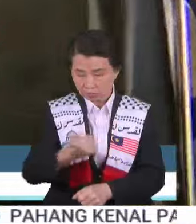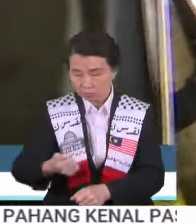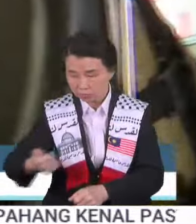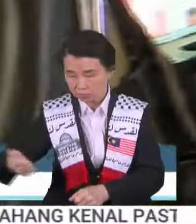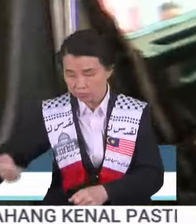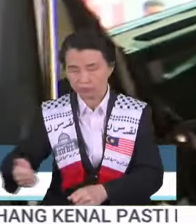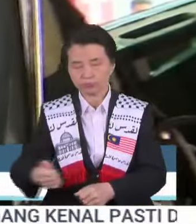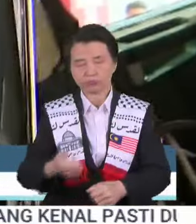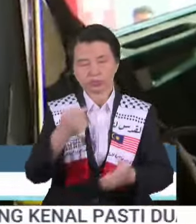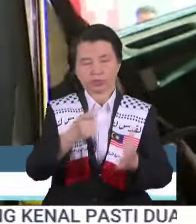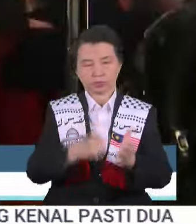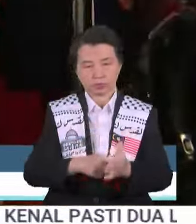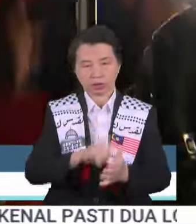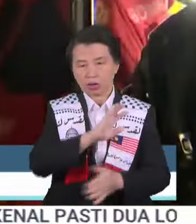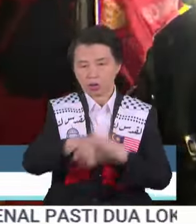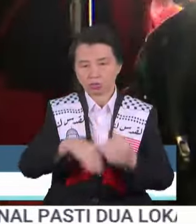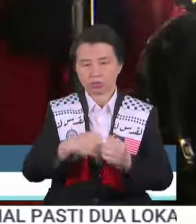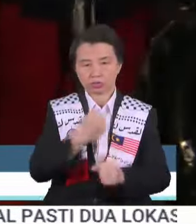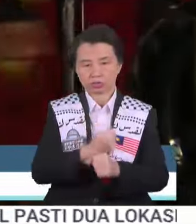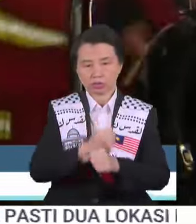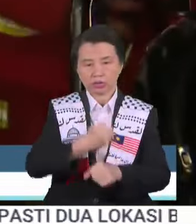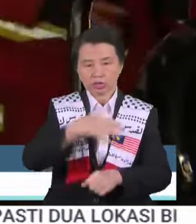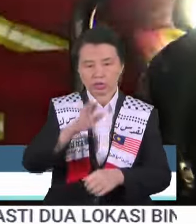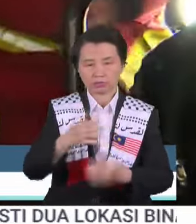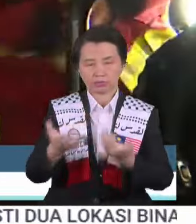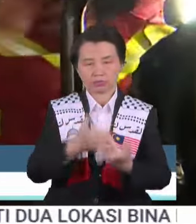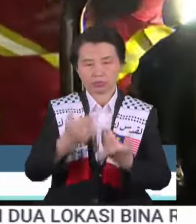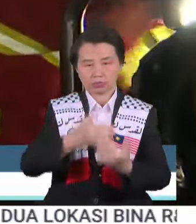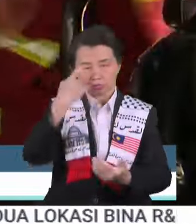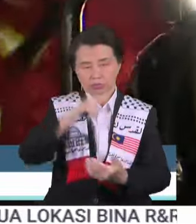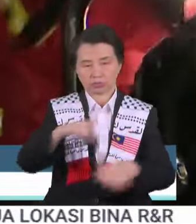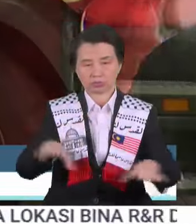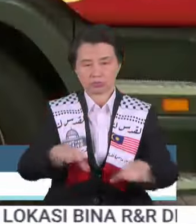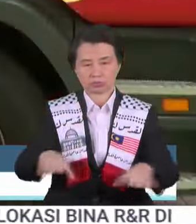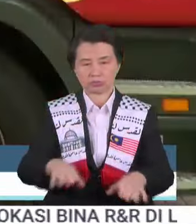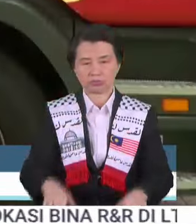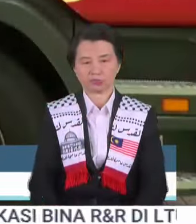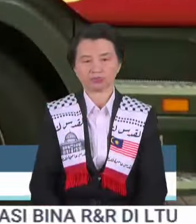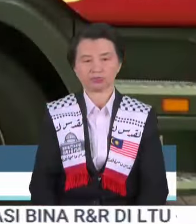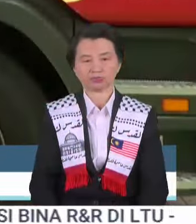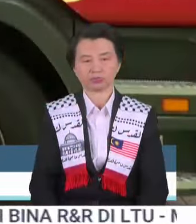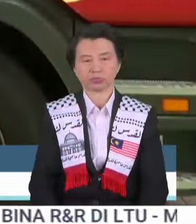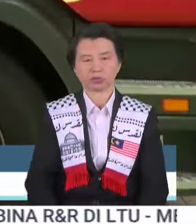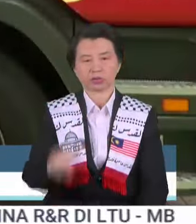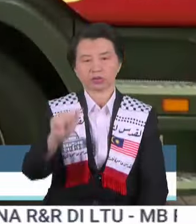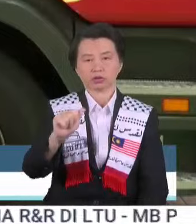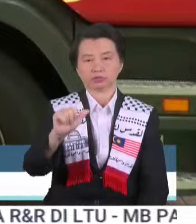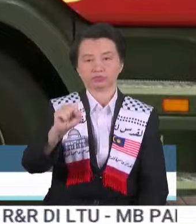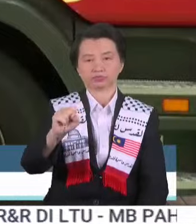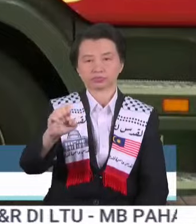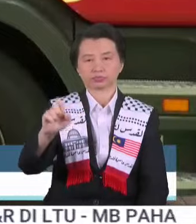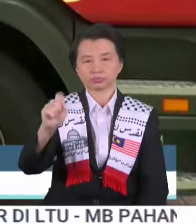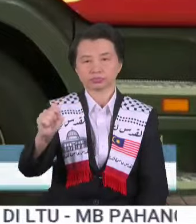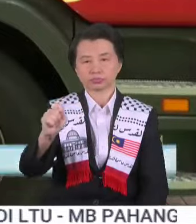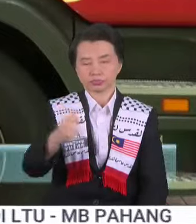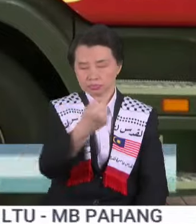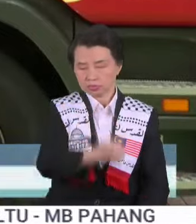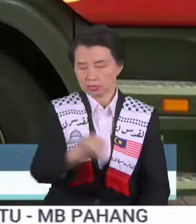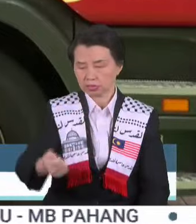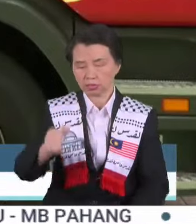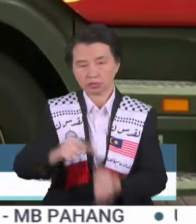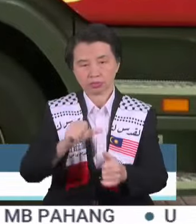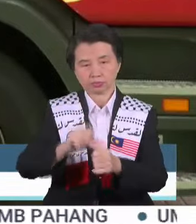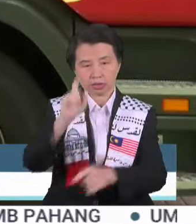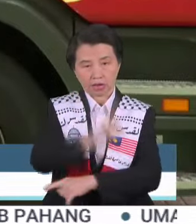keperluan mendorong setiap tugasan menjadi lebih mudah untuk dilaksana. Aset-aset ini kita akan setiap hari